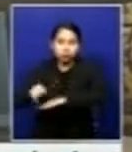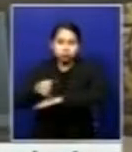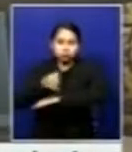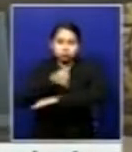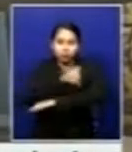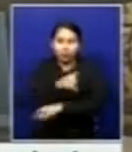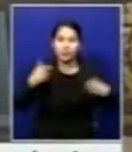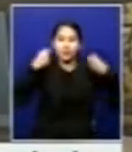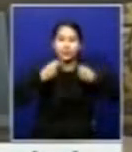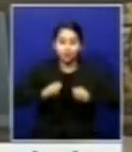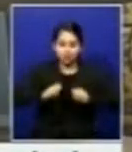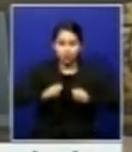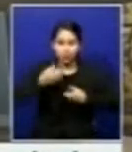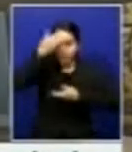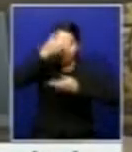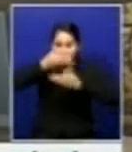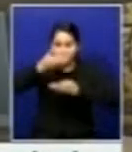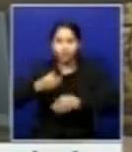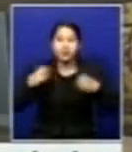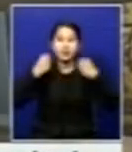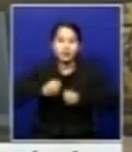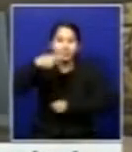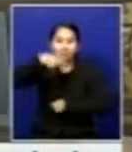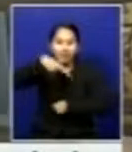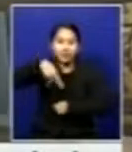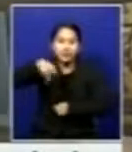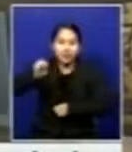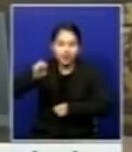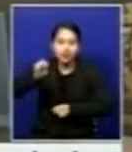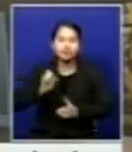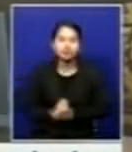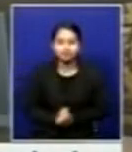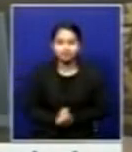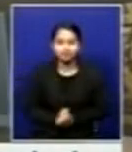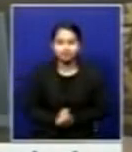บบนี้ครับอันนี้คือ PPE ของเขาเท่าที่มีอยู่นะครับ